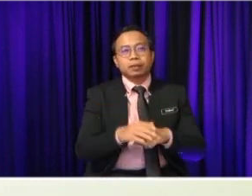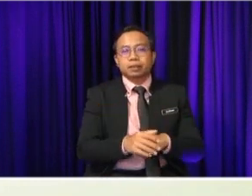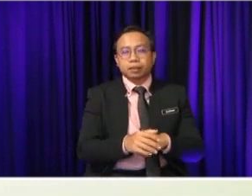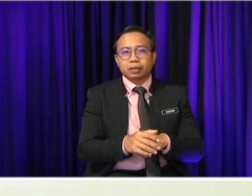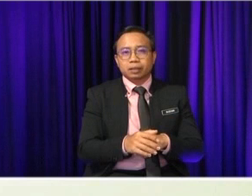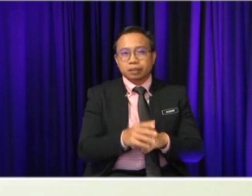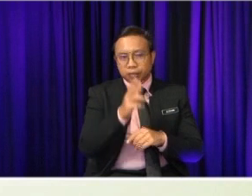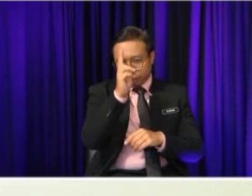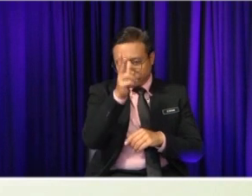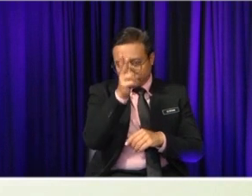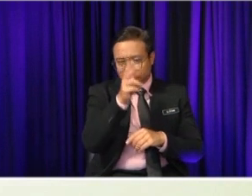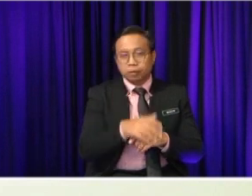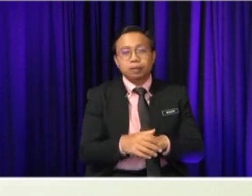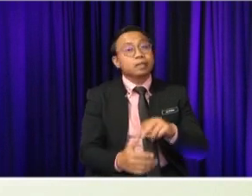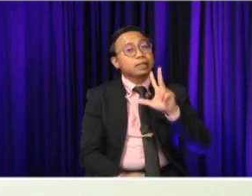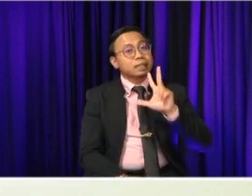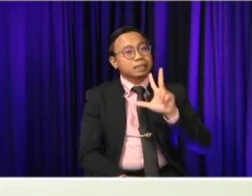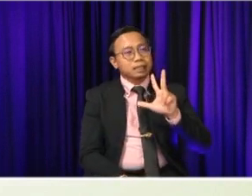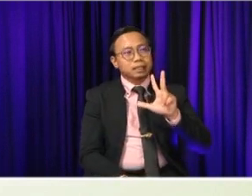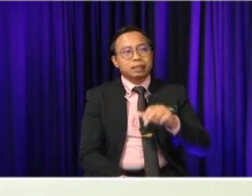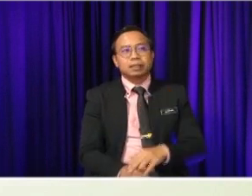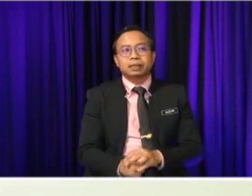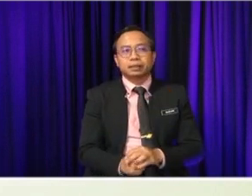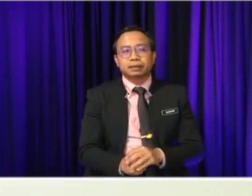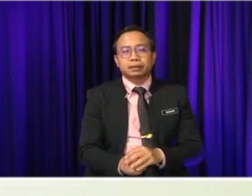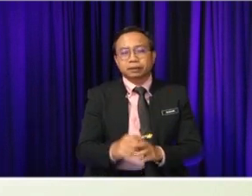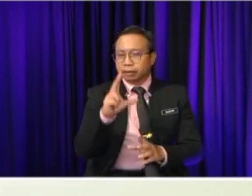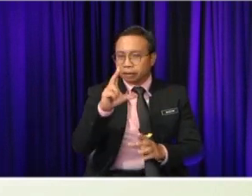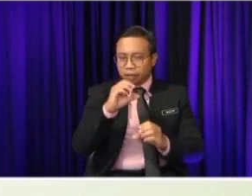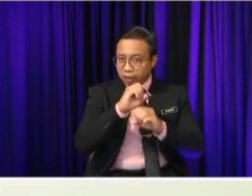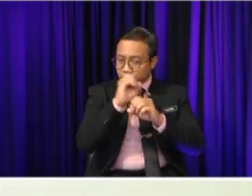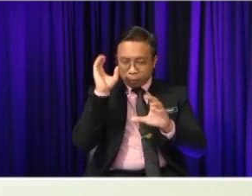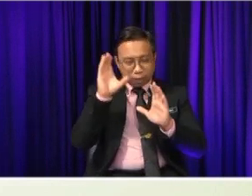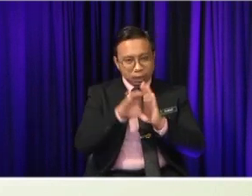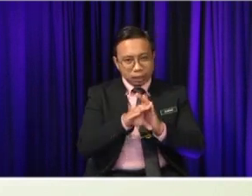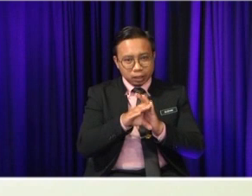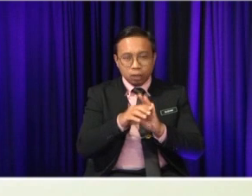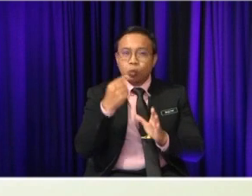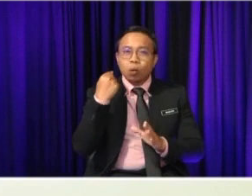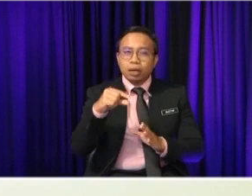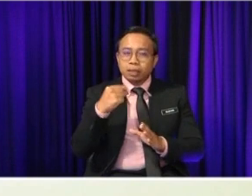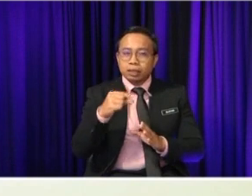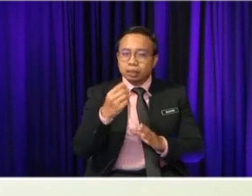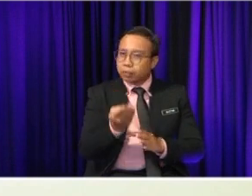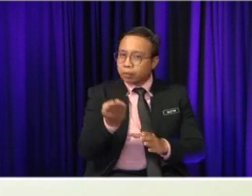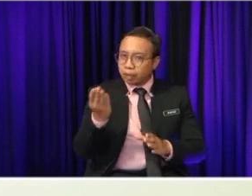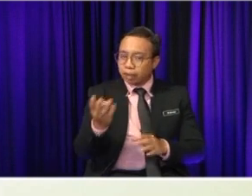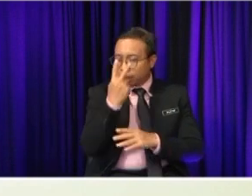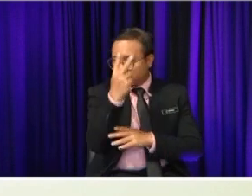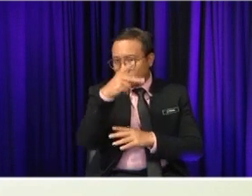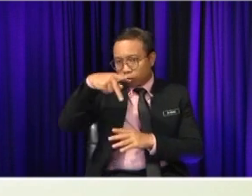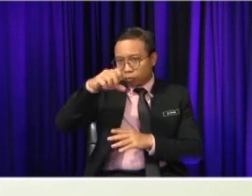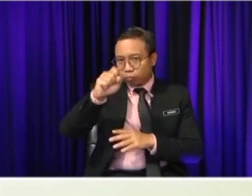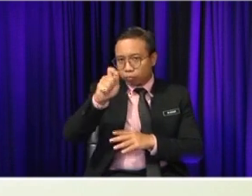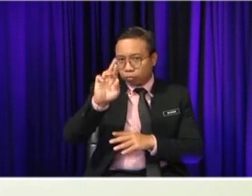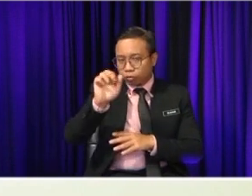oke yang ketiga ini tadi gambaran tentang quality produk yang pertama kita tengok poster yang warna